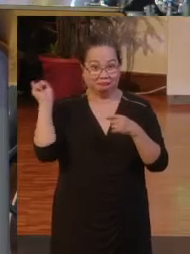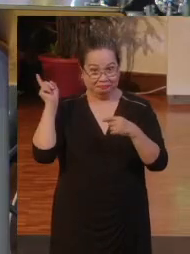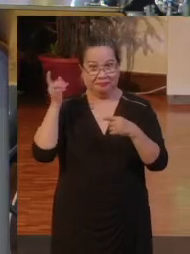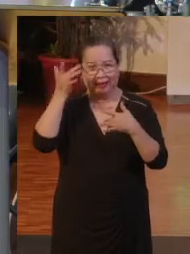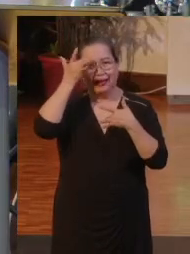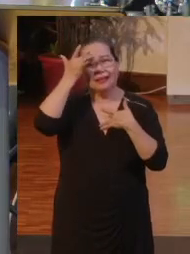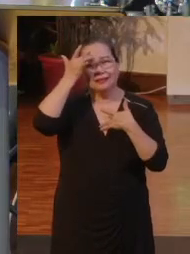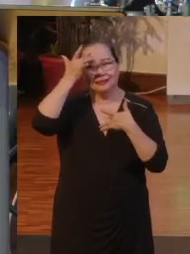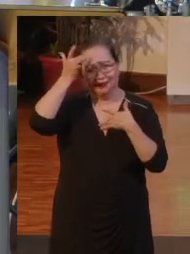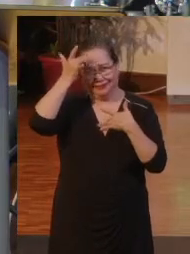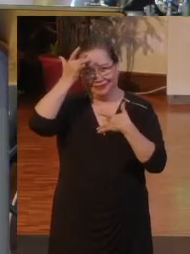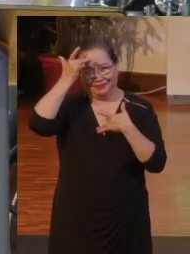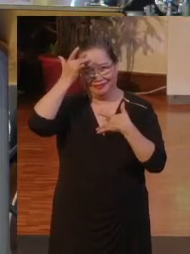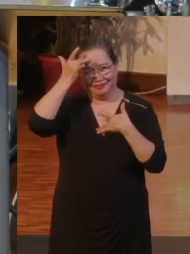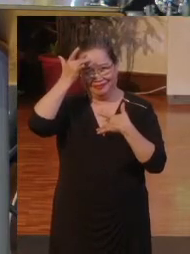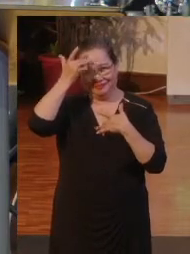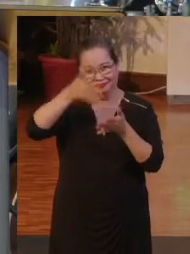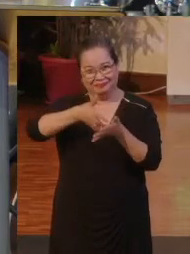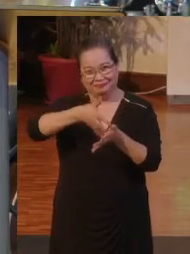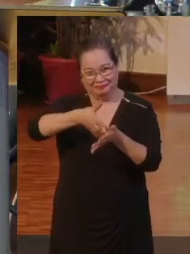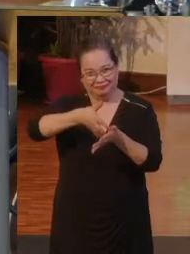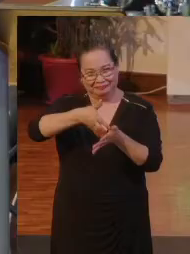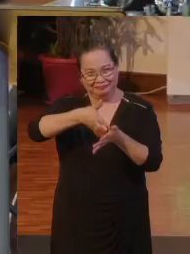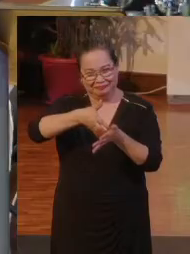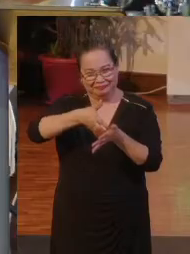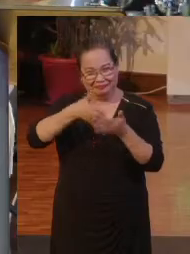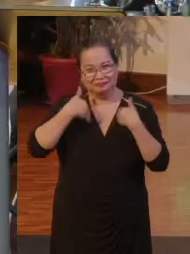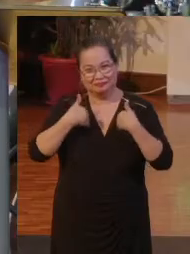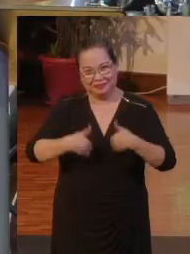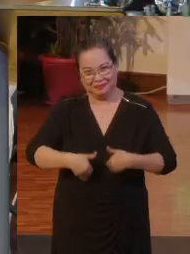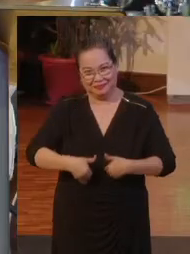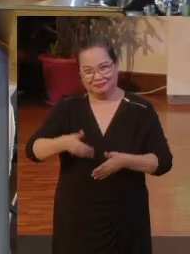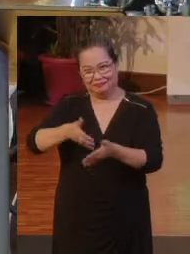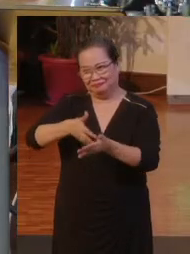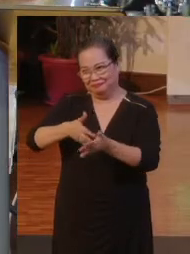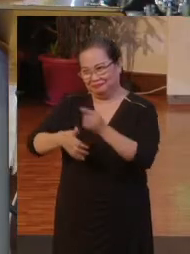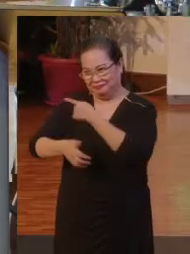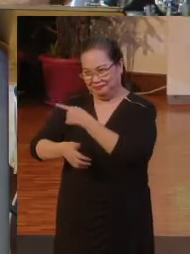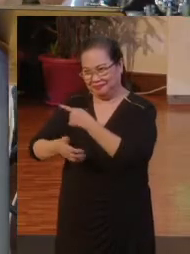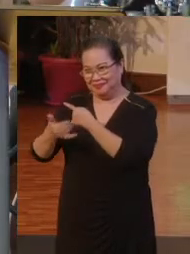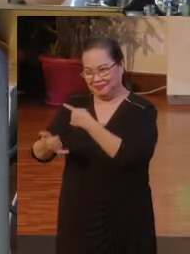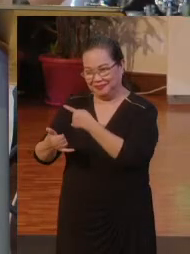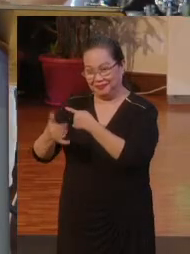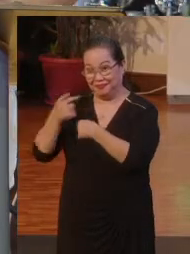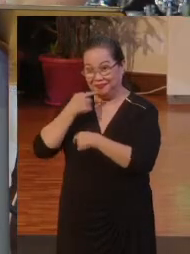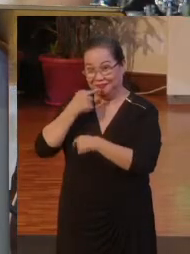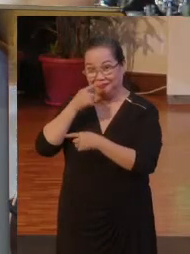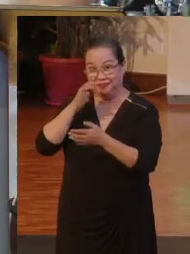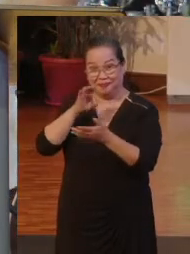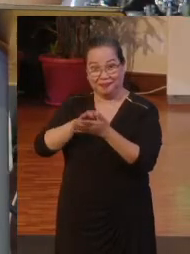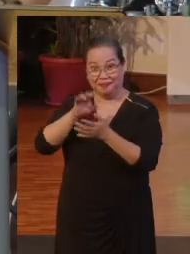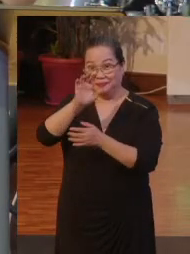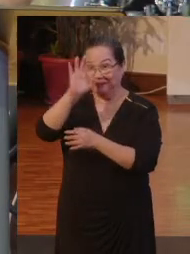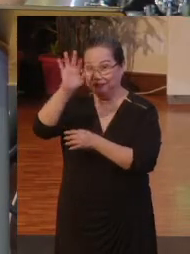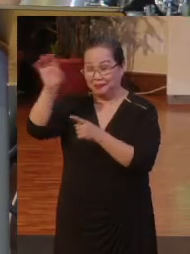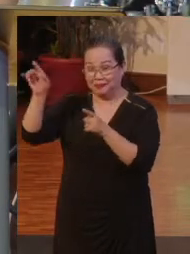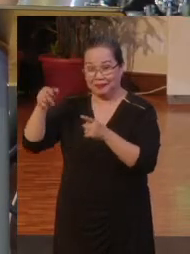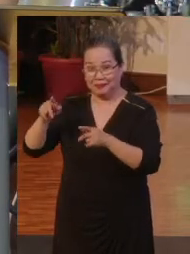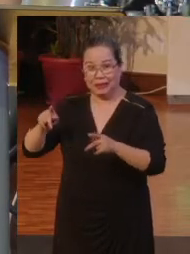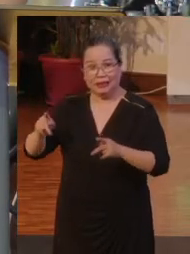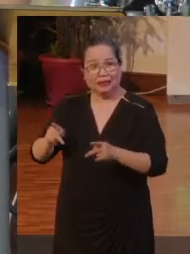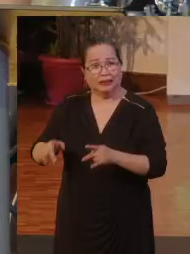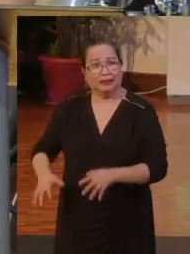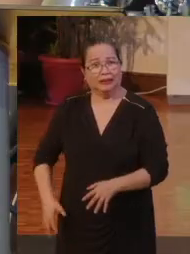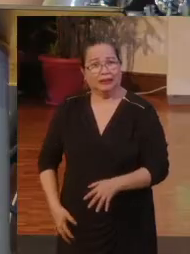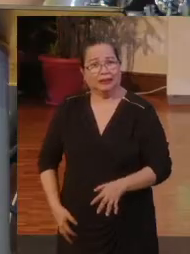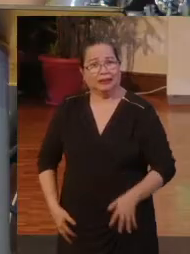katawan, no? Marupok na po ang aking pangangatawan. Ngayon po habang ako ay nagtuturo sa inyo, pinupulikat po